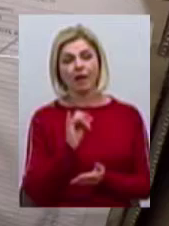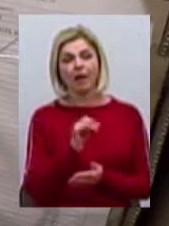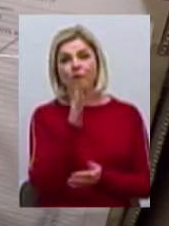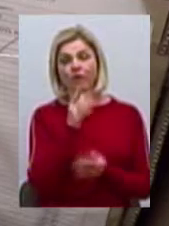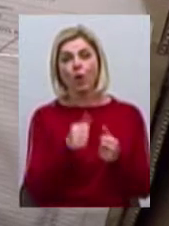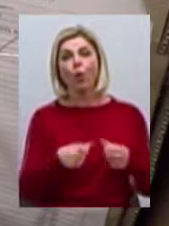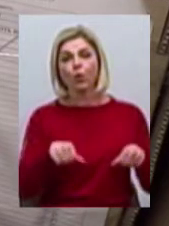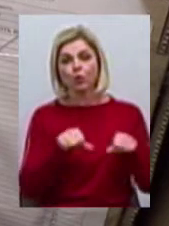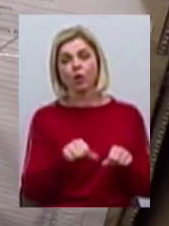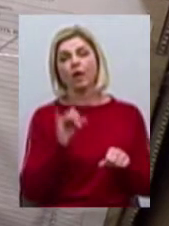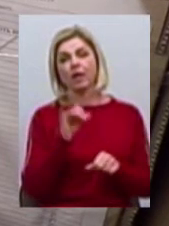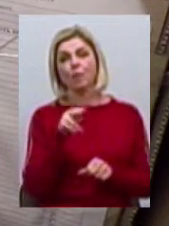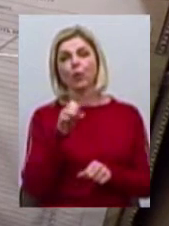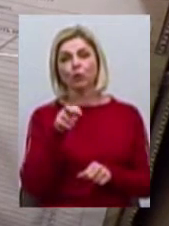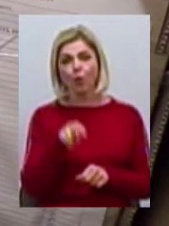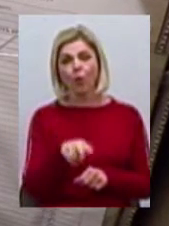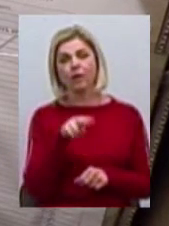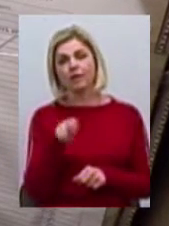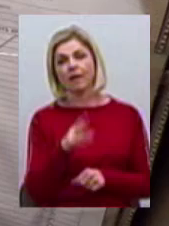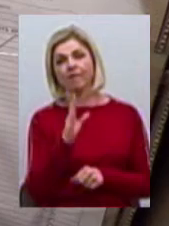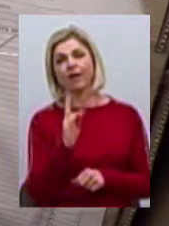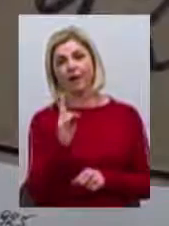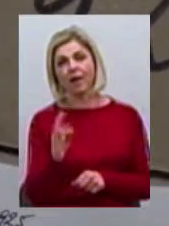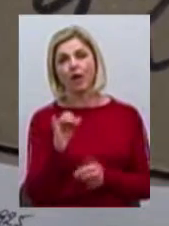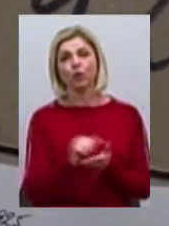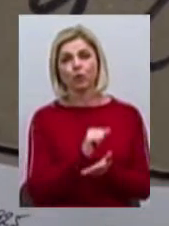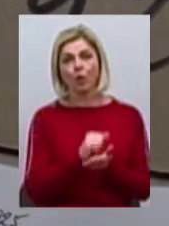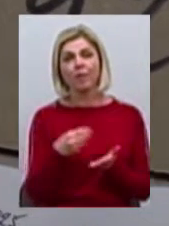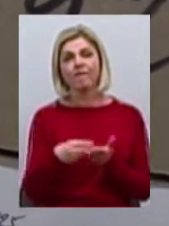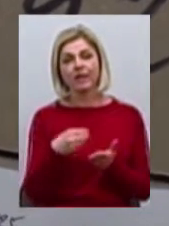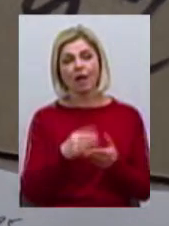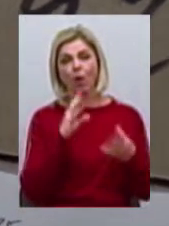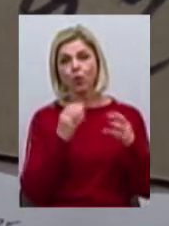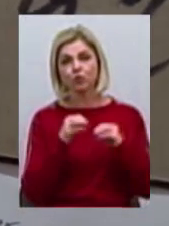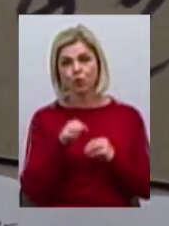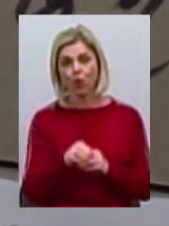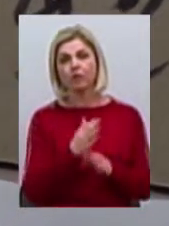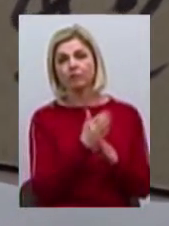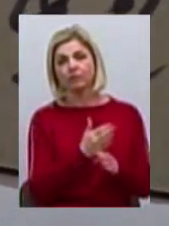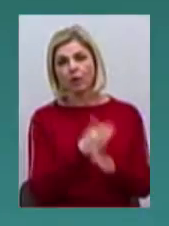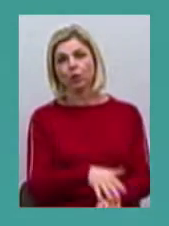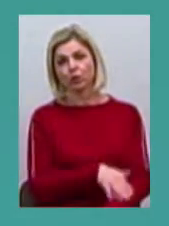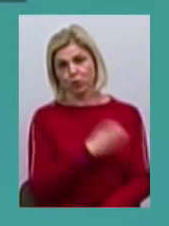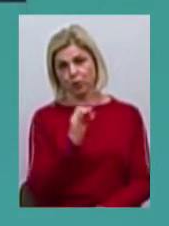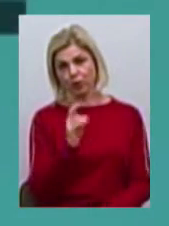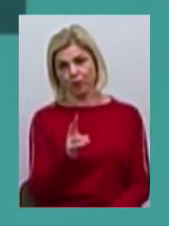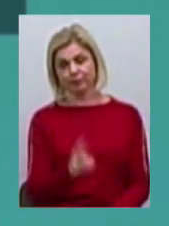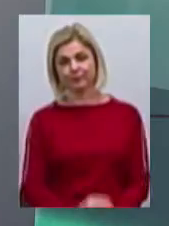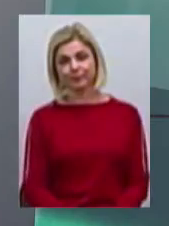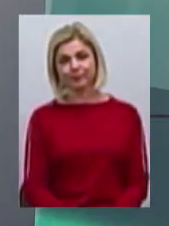комісії, підсумковий протокол, протоколи ДВК, а також документи фінансової звітності зберігатимуться довгостроково.